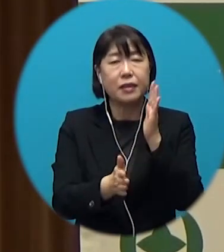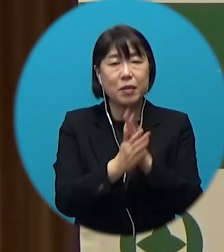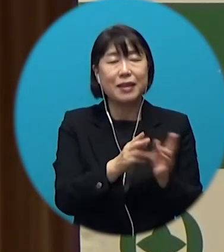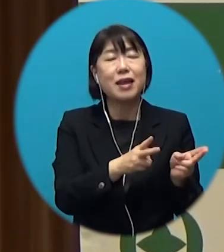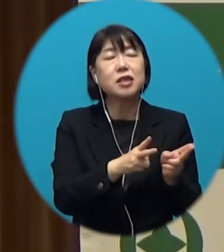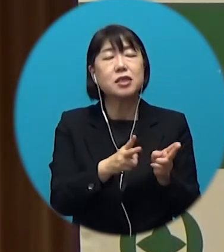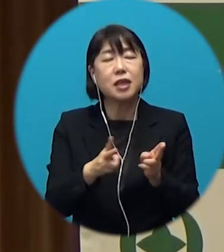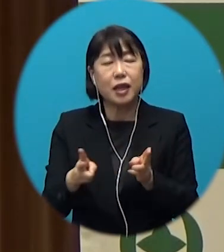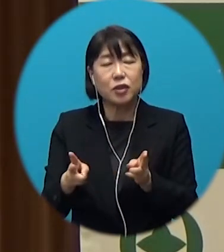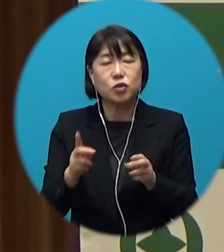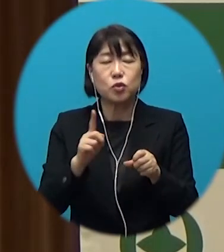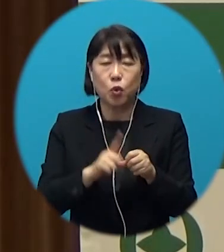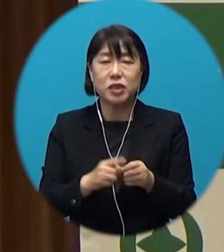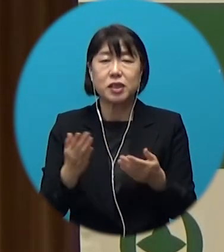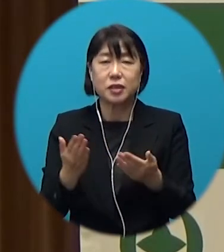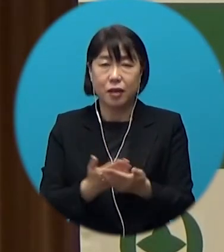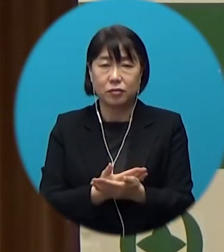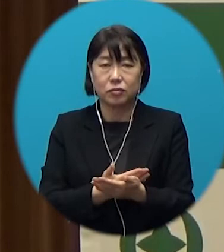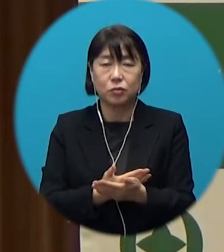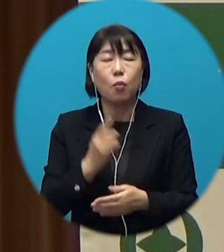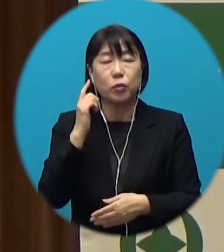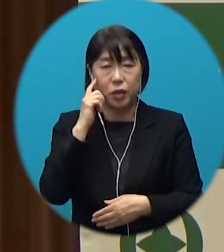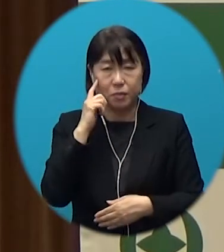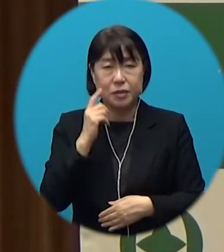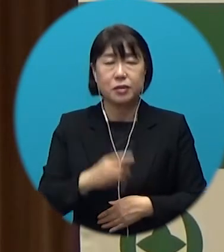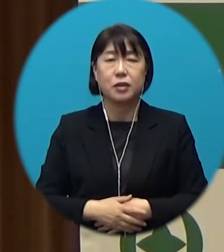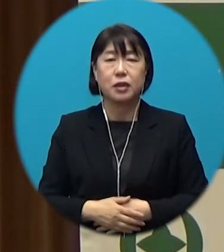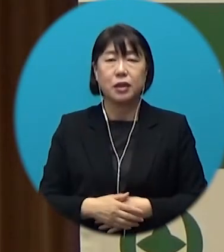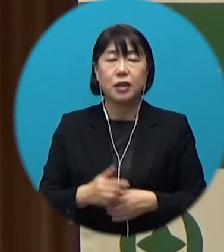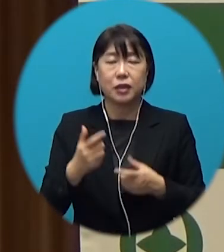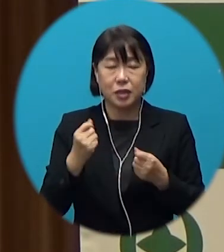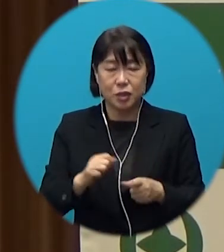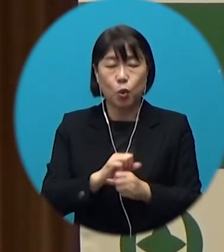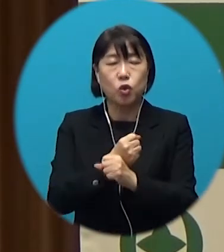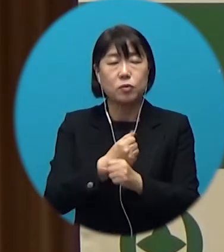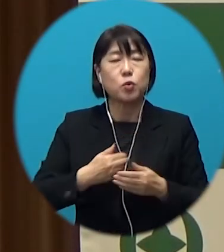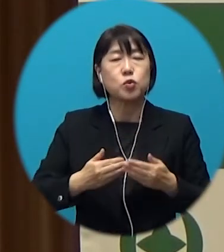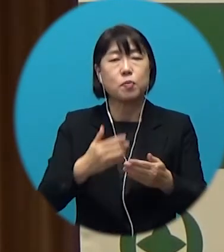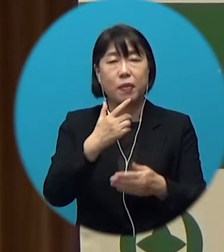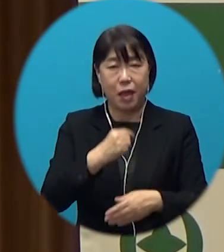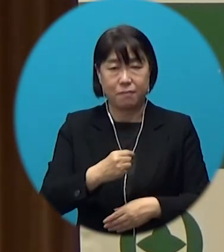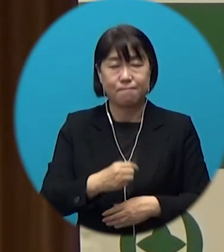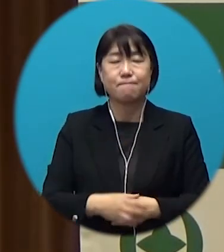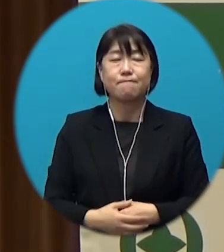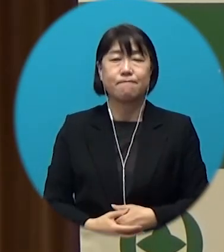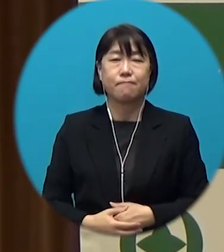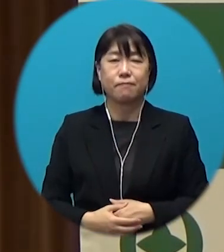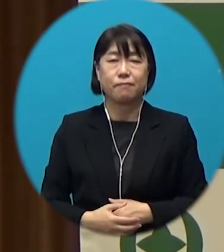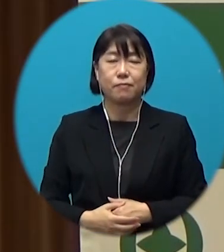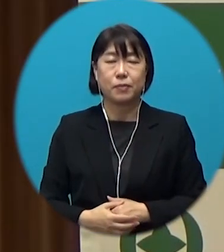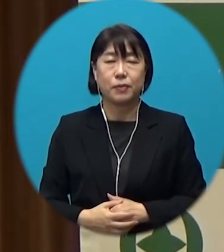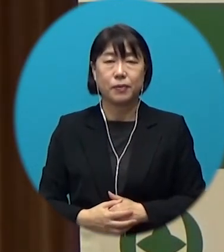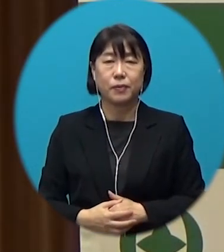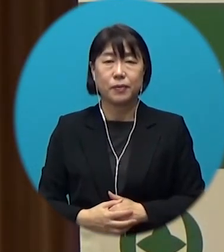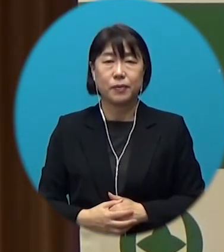年になるのではないかというふうに思っておりまして、しっかりと取り組みを進めていきたいと思っております。